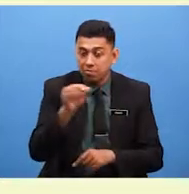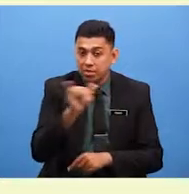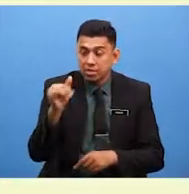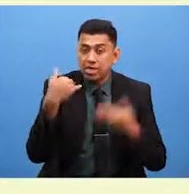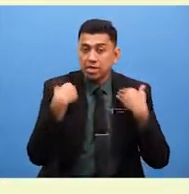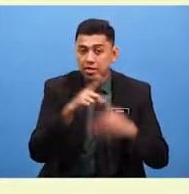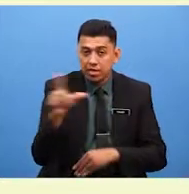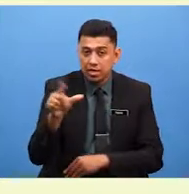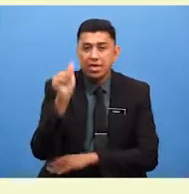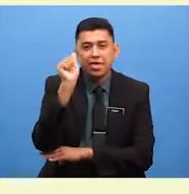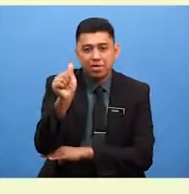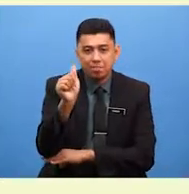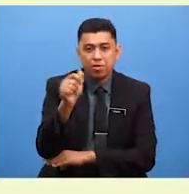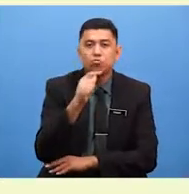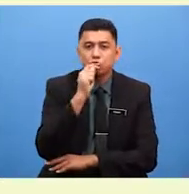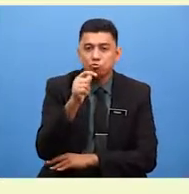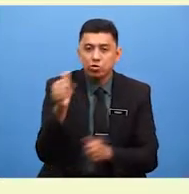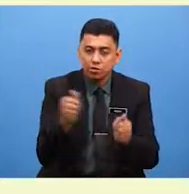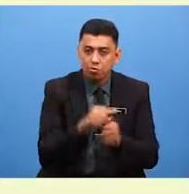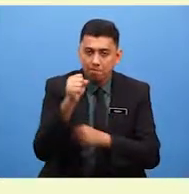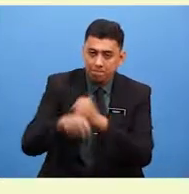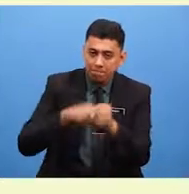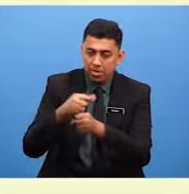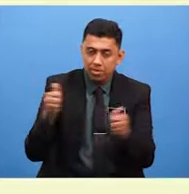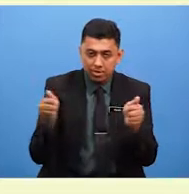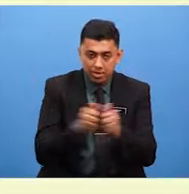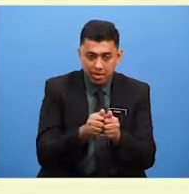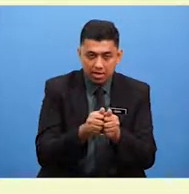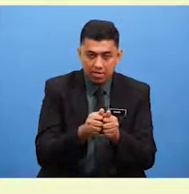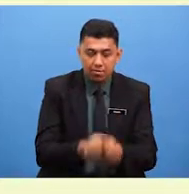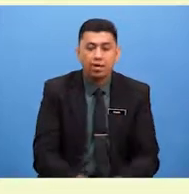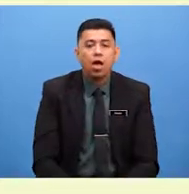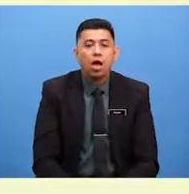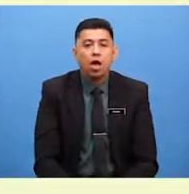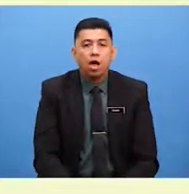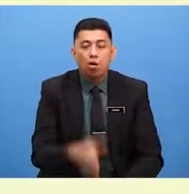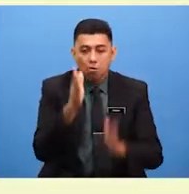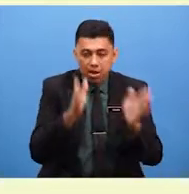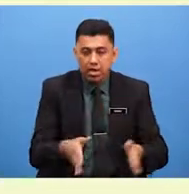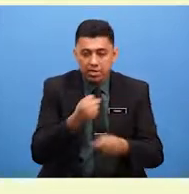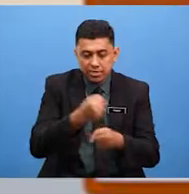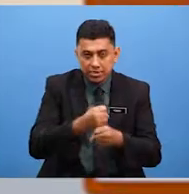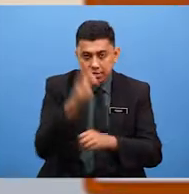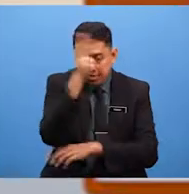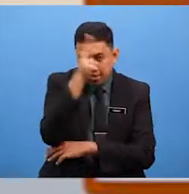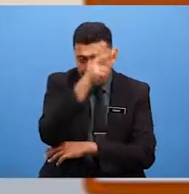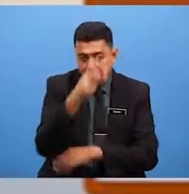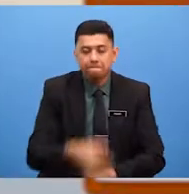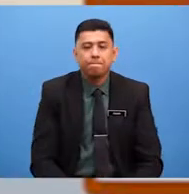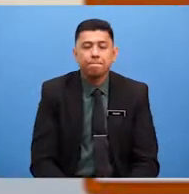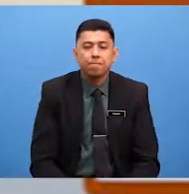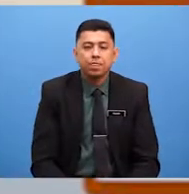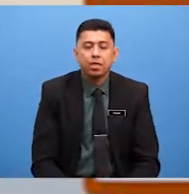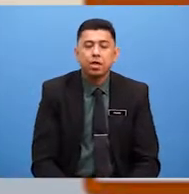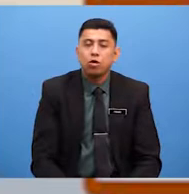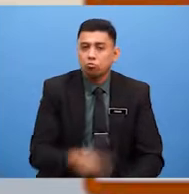Jawapannya adalah A. Bertutur dengan sopan dengan pejabat awam. Untuk